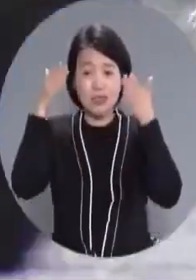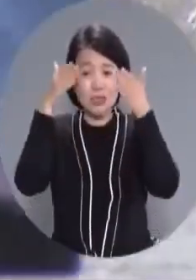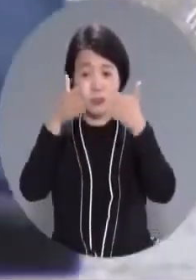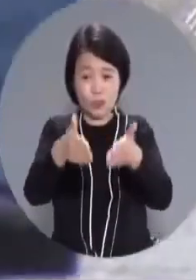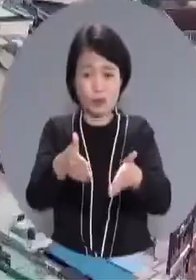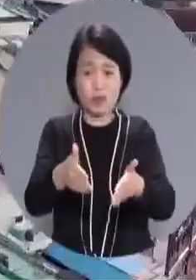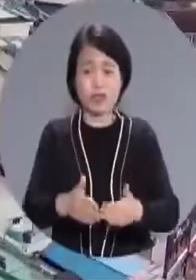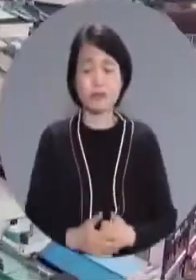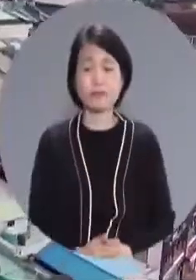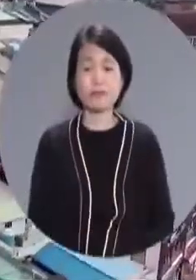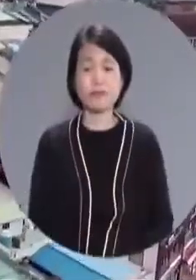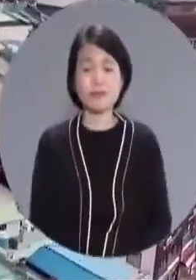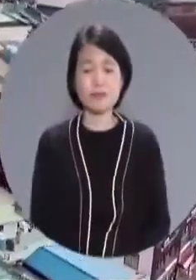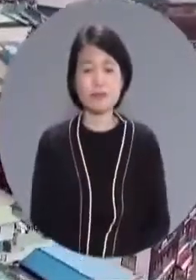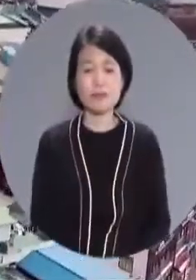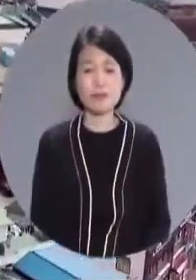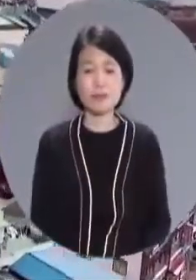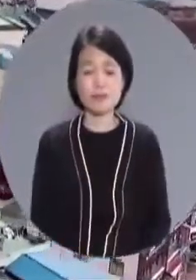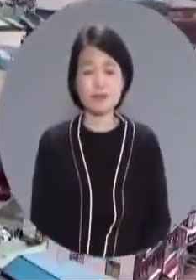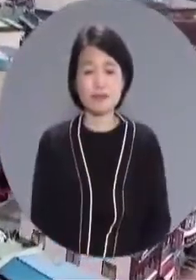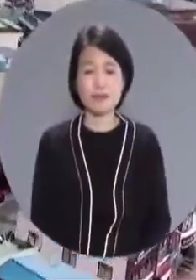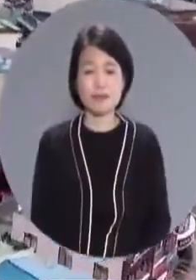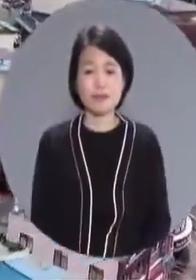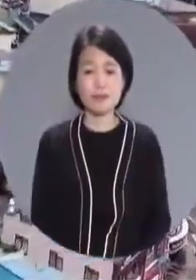있습니다 mbc 뉴스 강서영 입니다